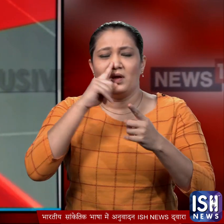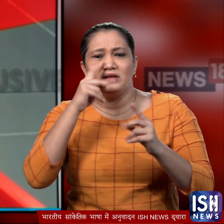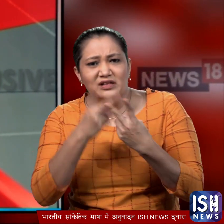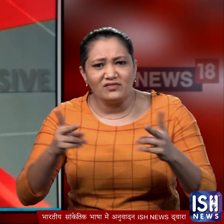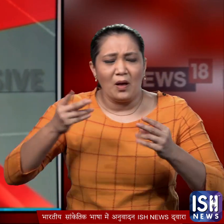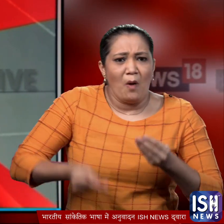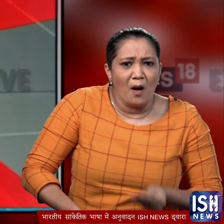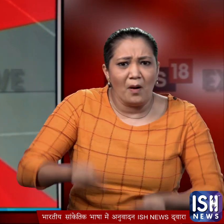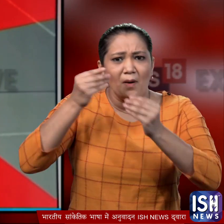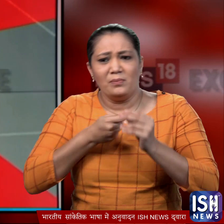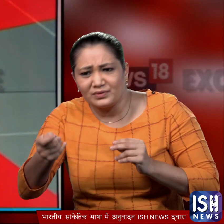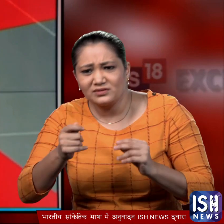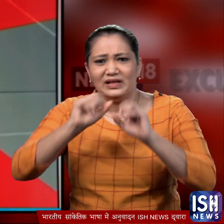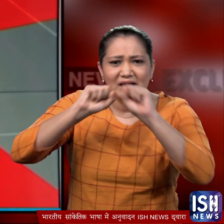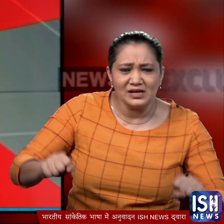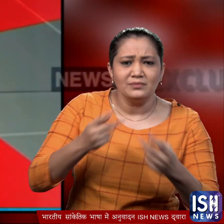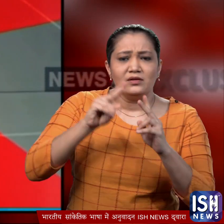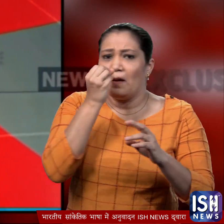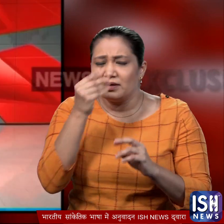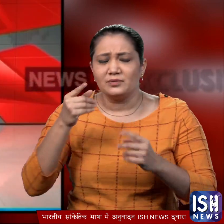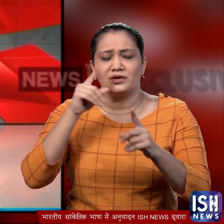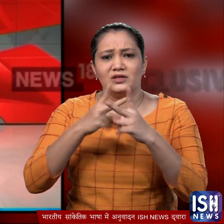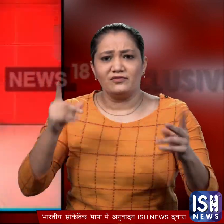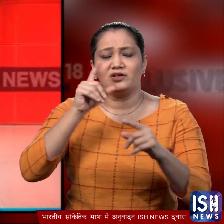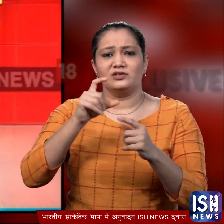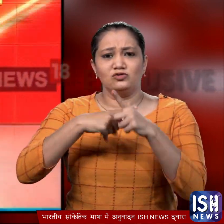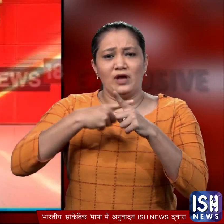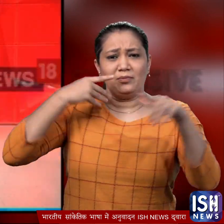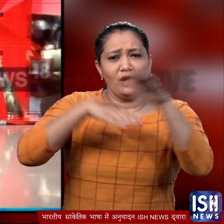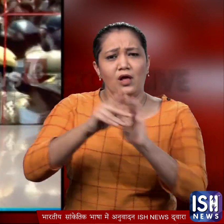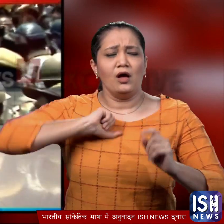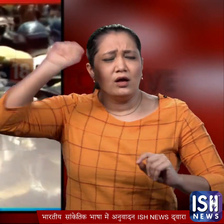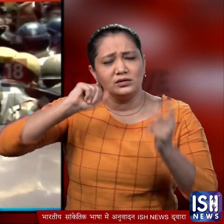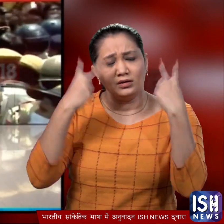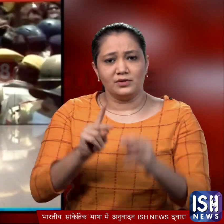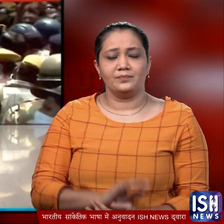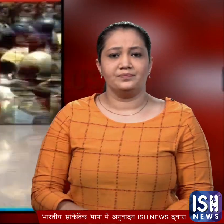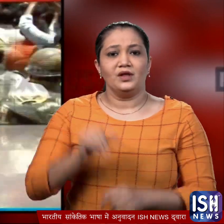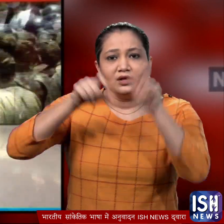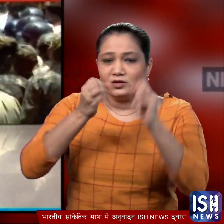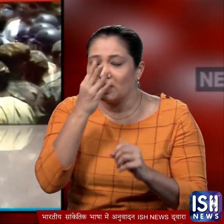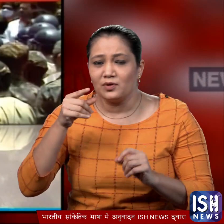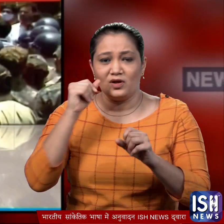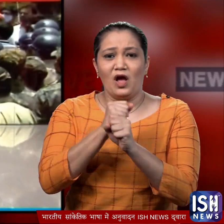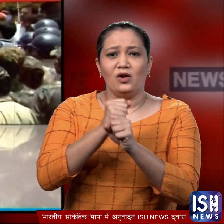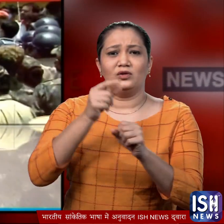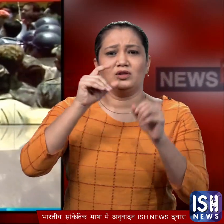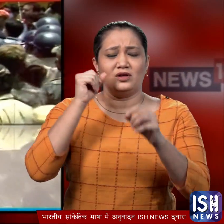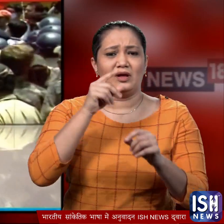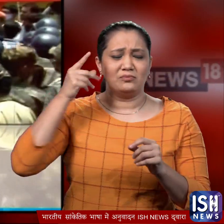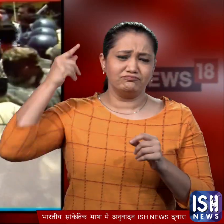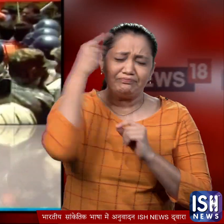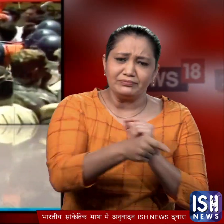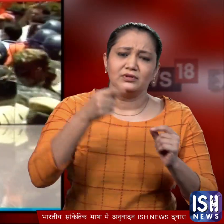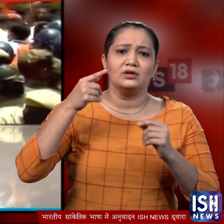के खिलाफ अपराध की बढ़ती घटनाओं के मुद्दे पर बीजेपी ने राजधानी जयपुर में प्रदर्शन किया। पार्टी कार्यकर्ताओं ने गहलोत सरकार के खिलाफ